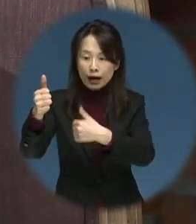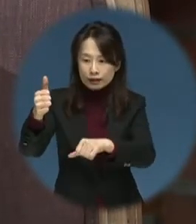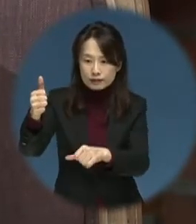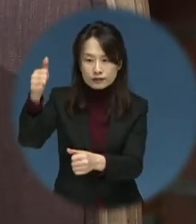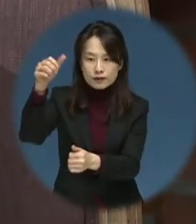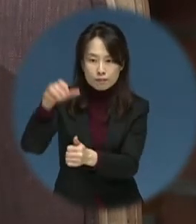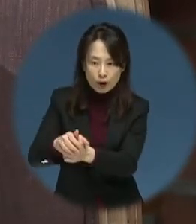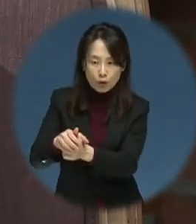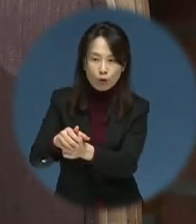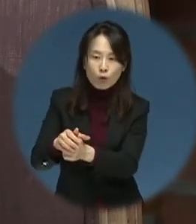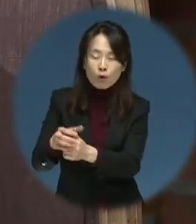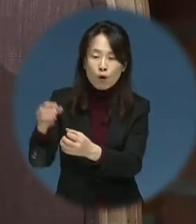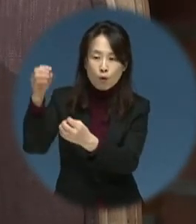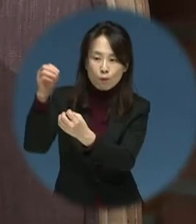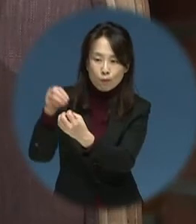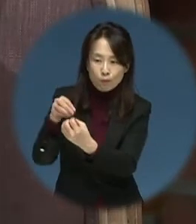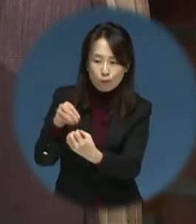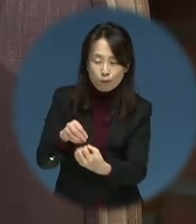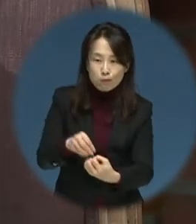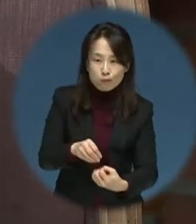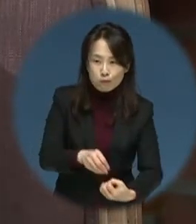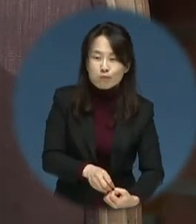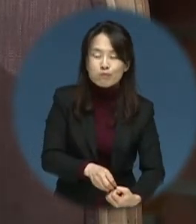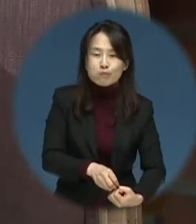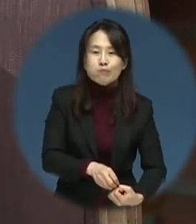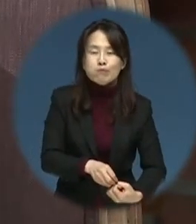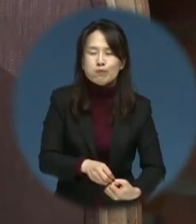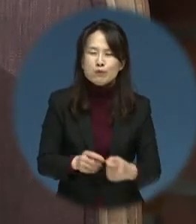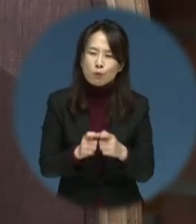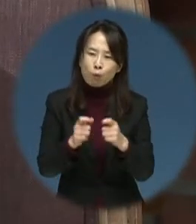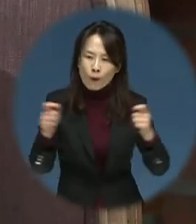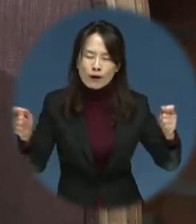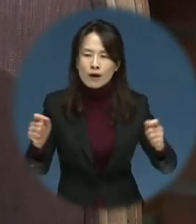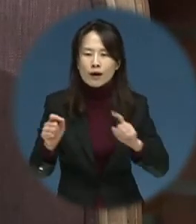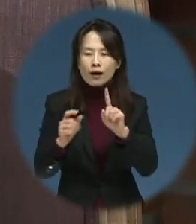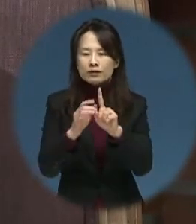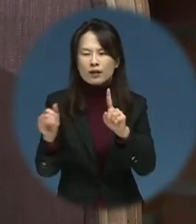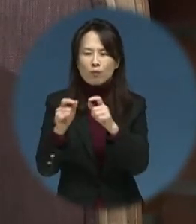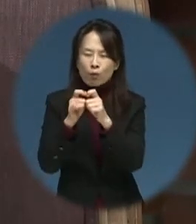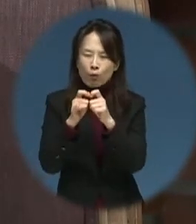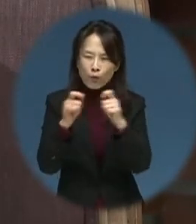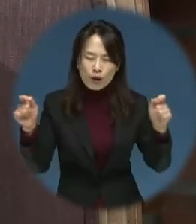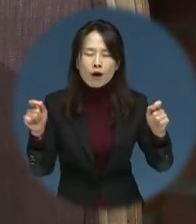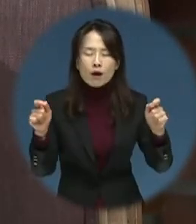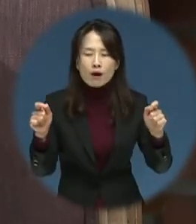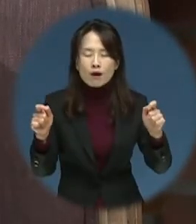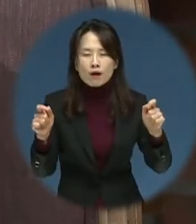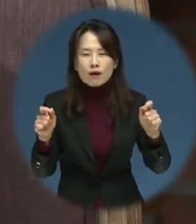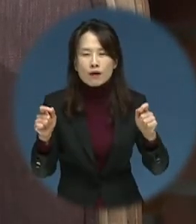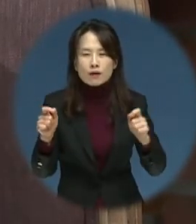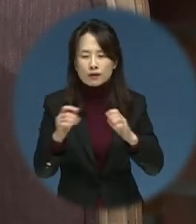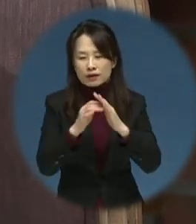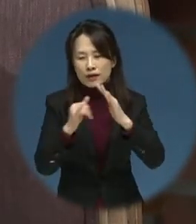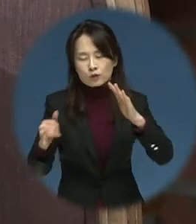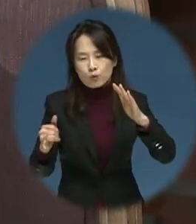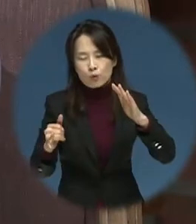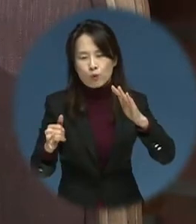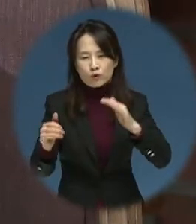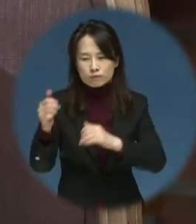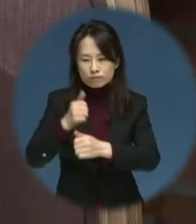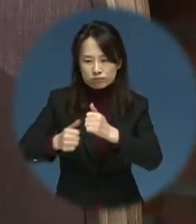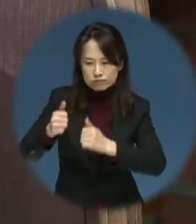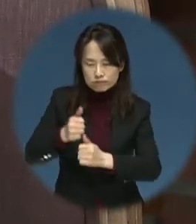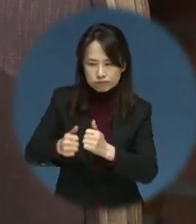이어받고요. 이제 국방장관도 지금 아들이 국방장관 하거든요. 예. 다시 말하면 부족이나 가문 간에 이제